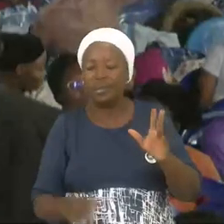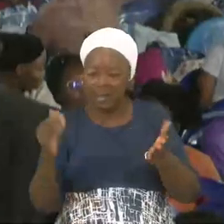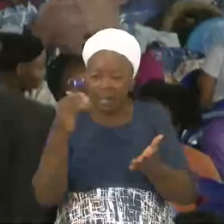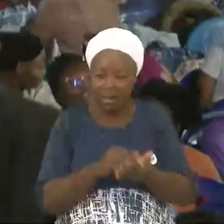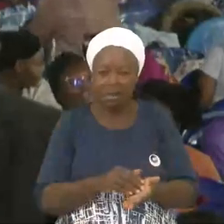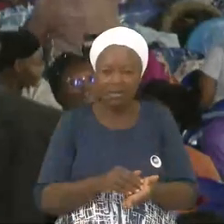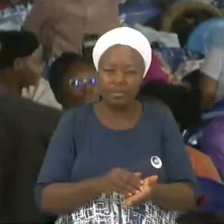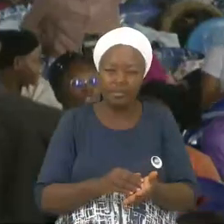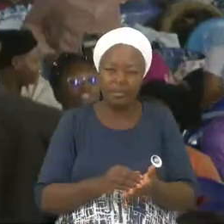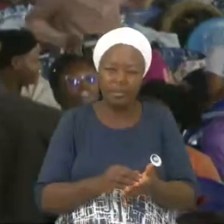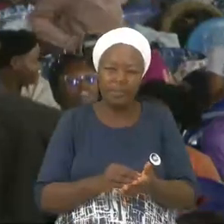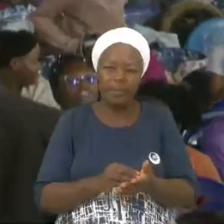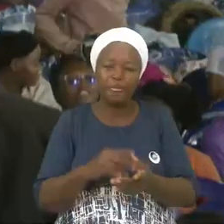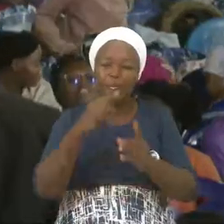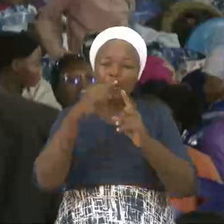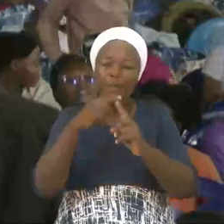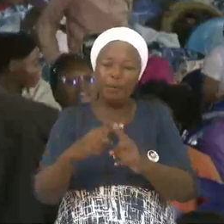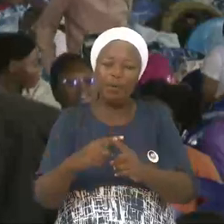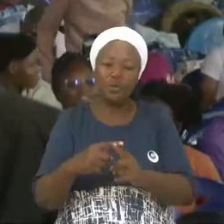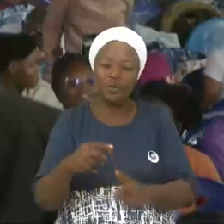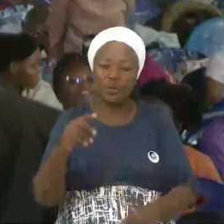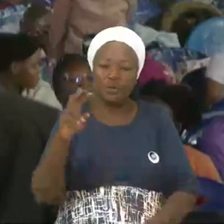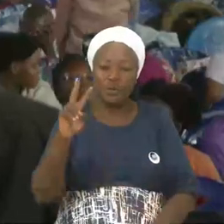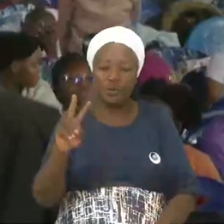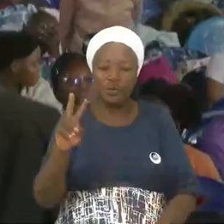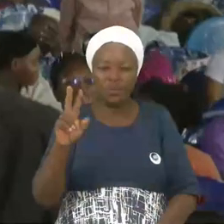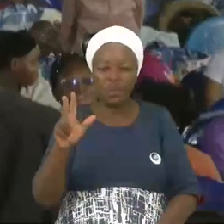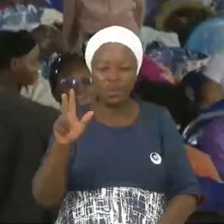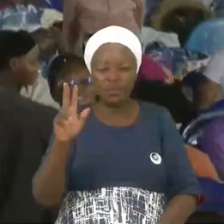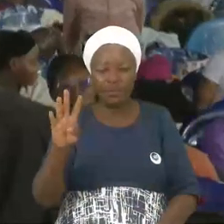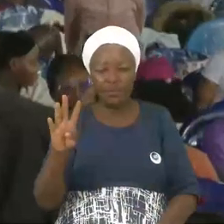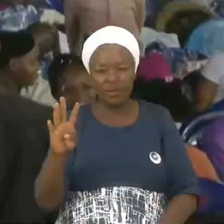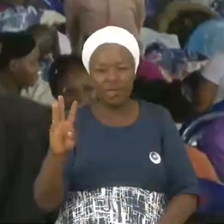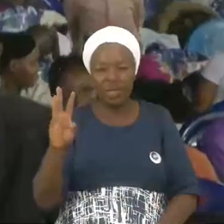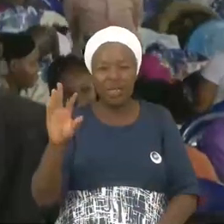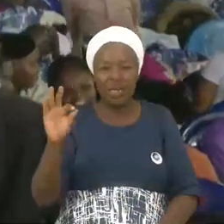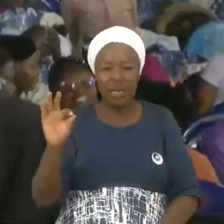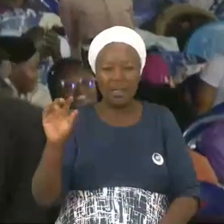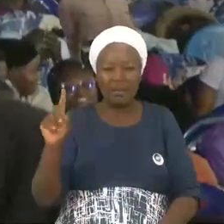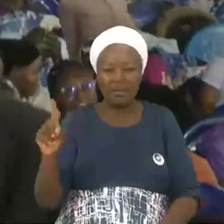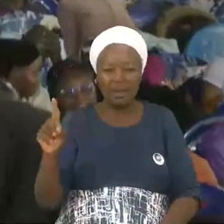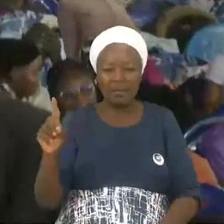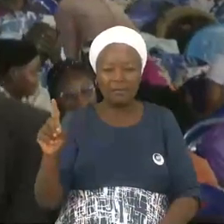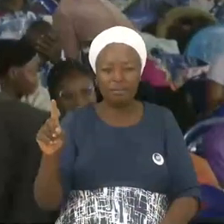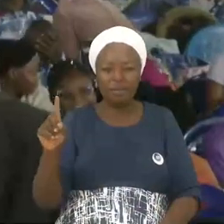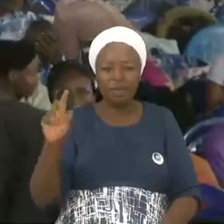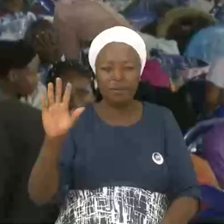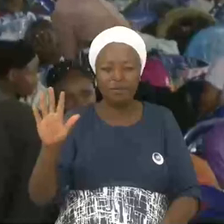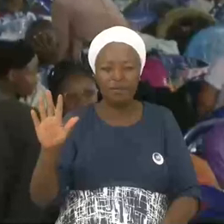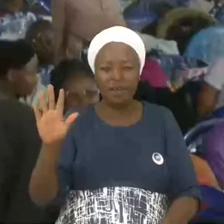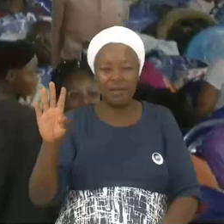92 63.